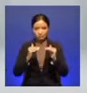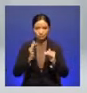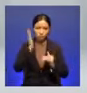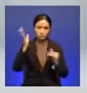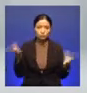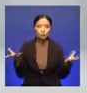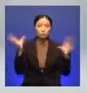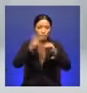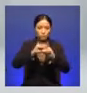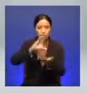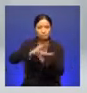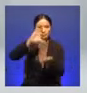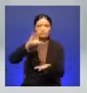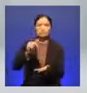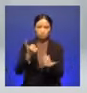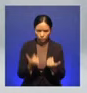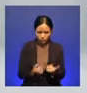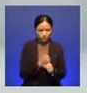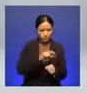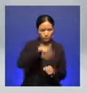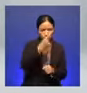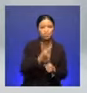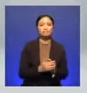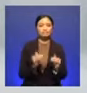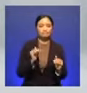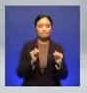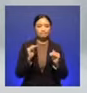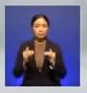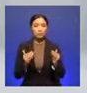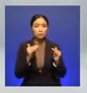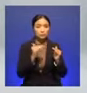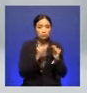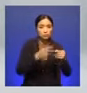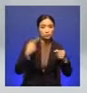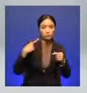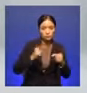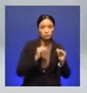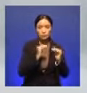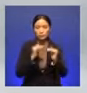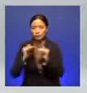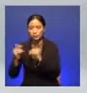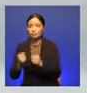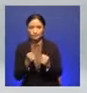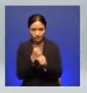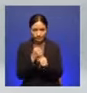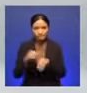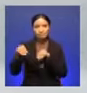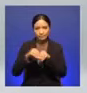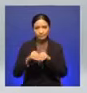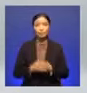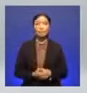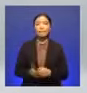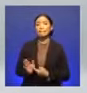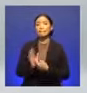ประโยชน์เท่าเทียมกันได้น่าจะทำได้ภายในระยะเวลาที่ไม่นานเกินไปครับ ค่ะ ค่ะซึ่งในการทำข้อเสนอทางวิชาการ